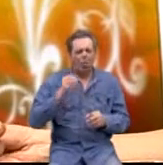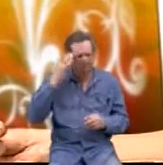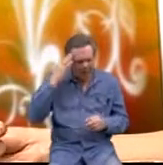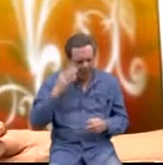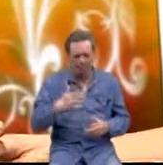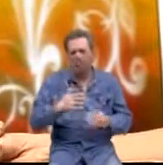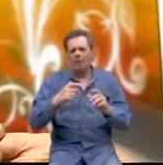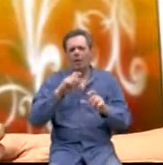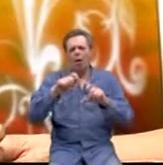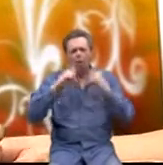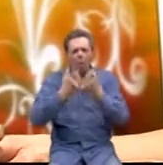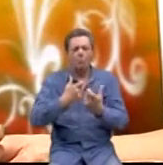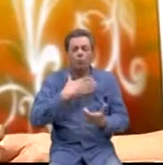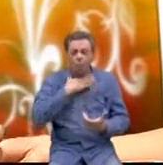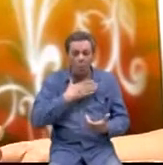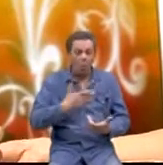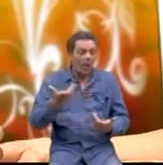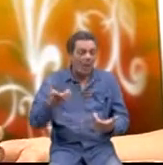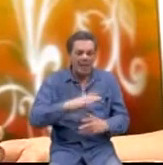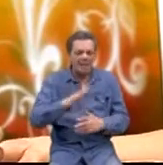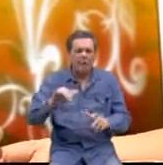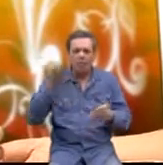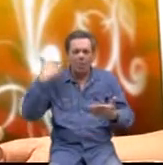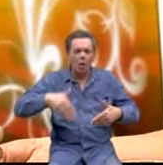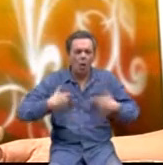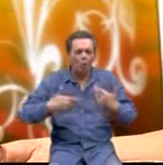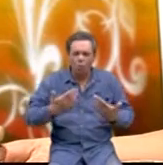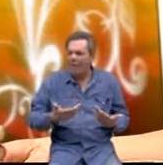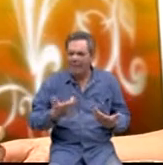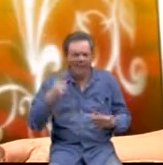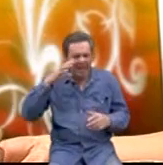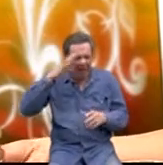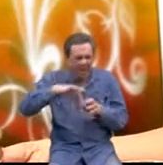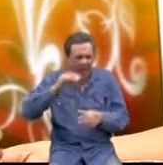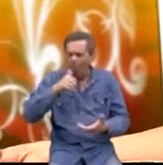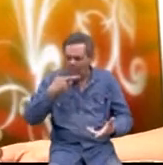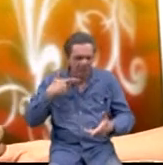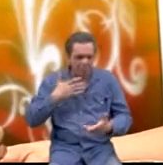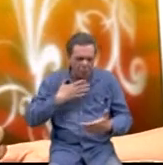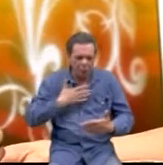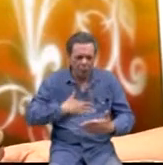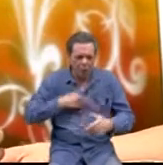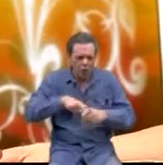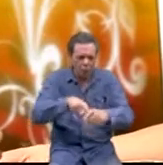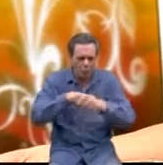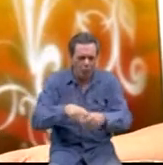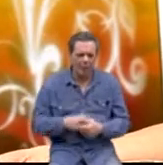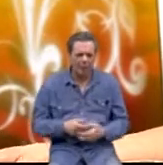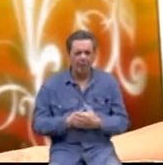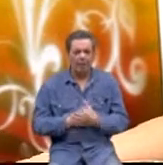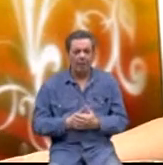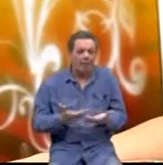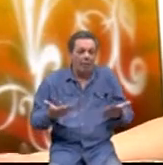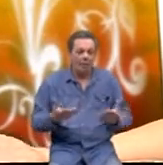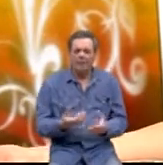školom i vrtićem i iznenadili se što su svi bili oduševljeni idejom i spremni na suradnju, na smišljanje ideja, planiranje. I